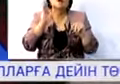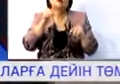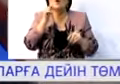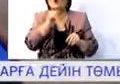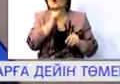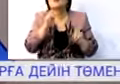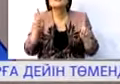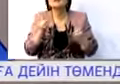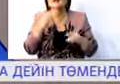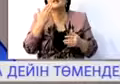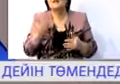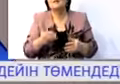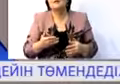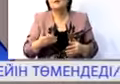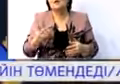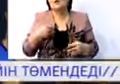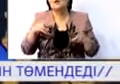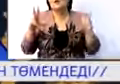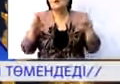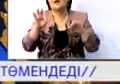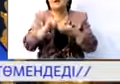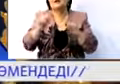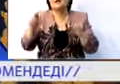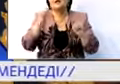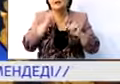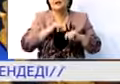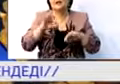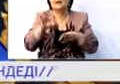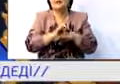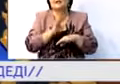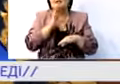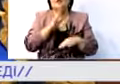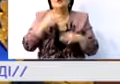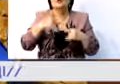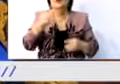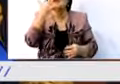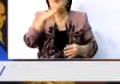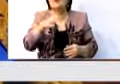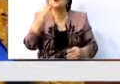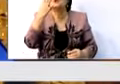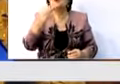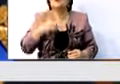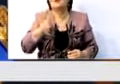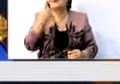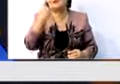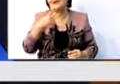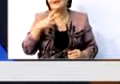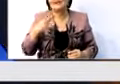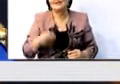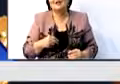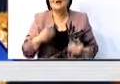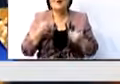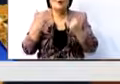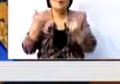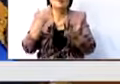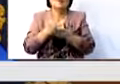құпиясы мынадай екен. Басыма бақыт сыйлаған жолдасым дүниеге 5 нәрсе алып келді, 4 ұл, 1 қыз алып келді. Құрмет бар,